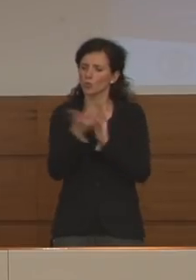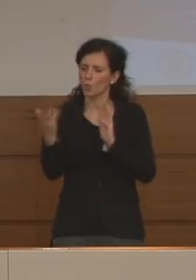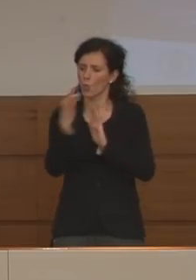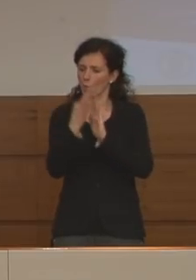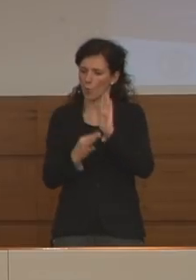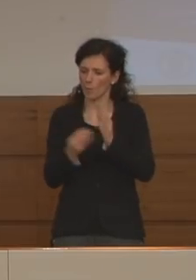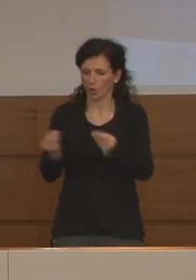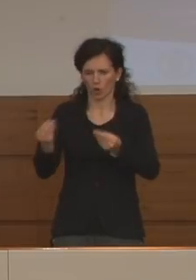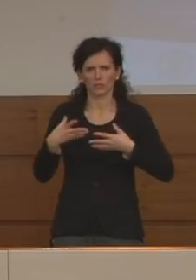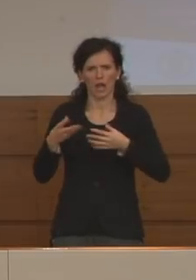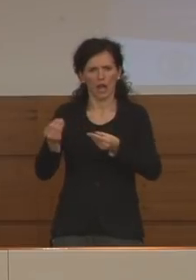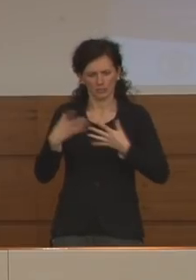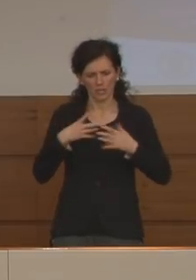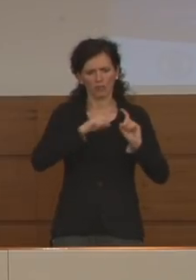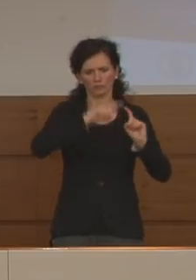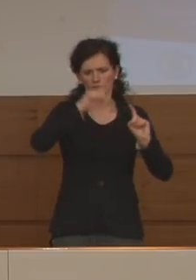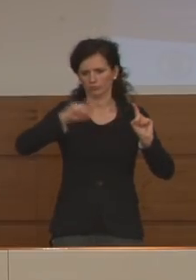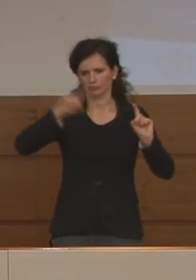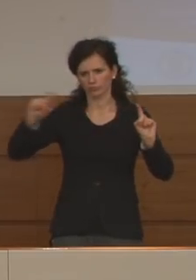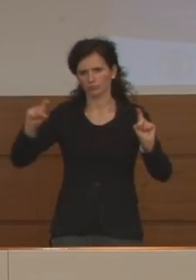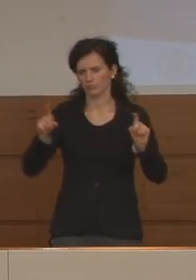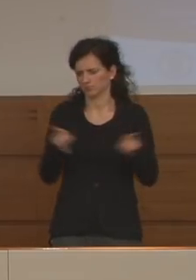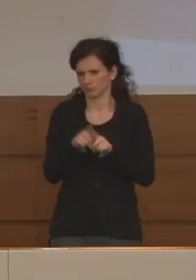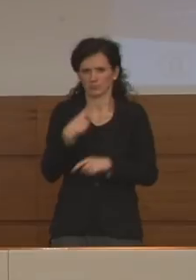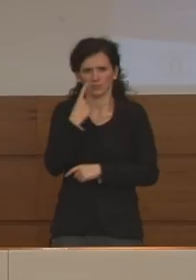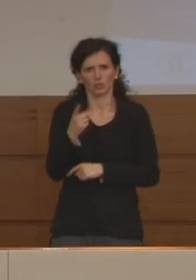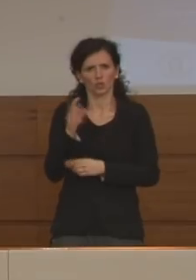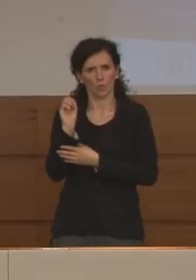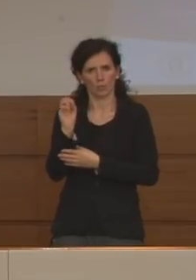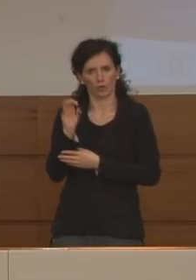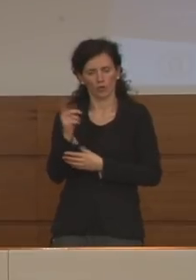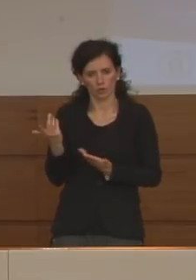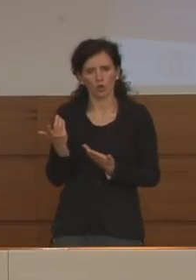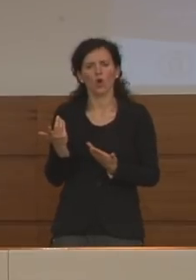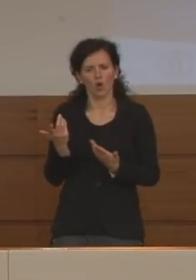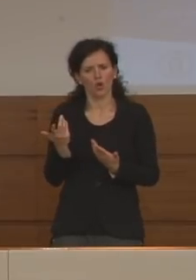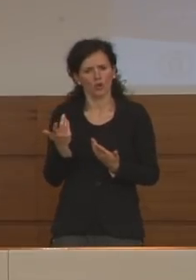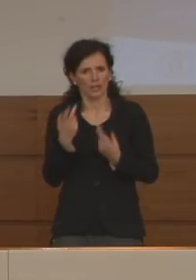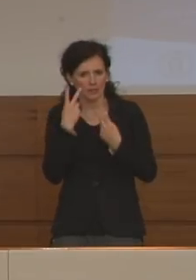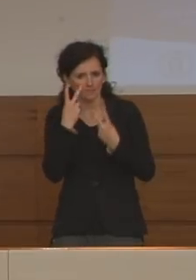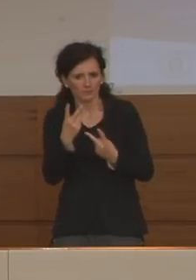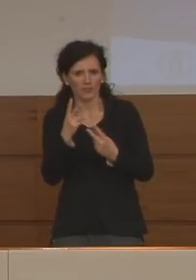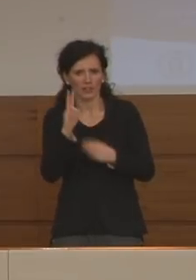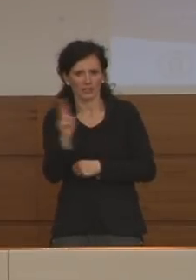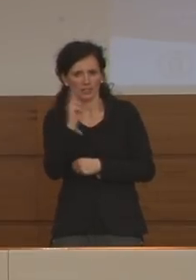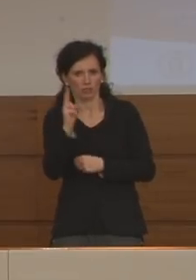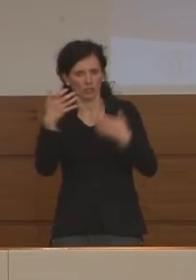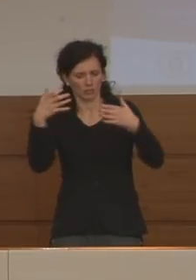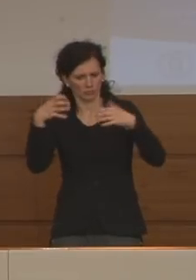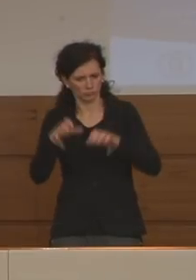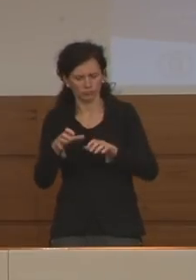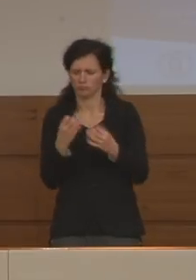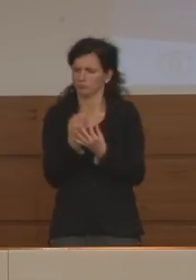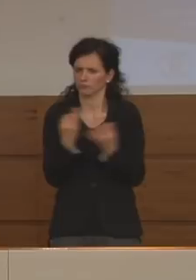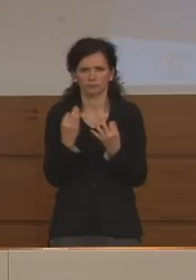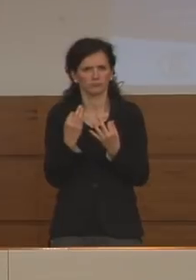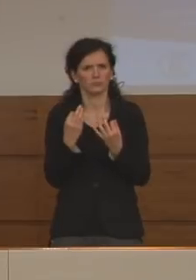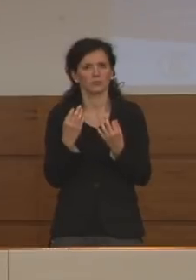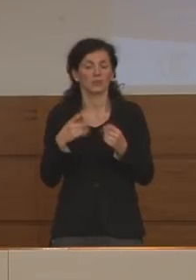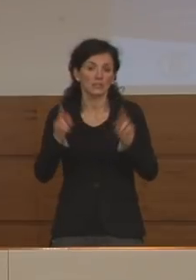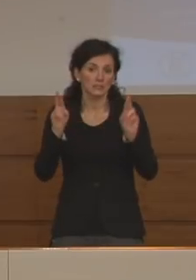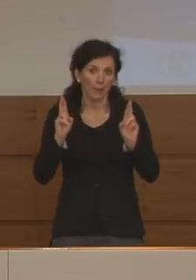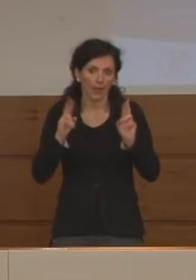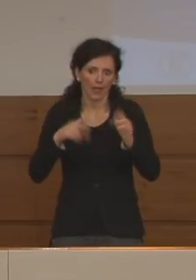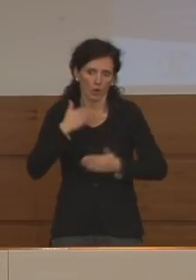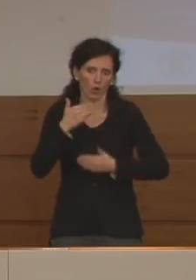le indicazioni di trend e come diceva il professore un segnale positivo nel decremento dei decessi è un dato oggettivo e ci auguriamo che continui